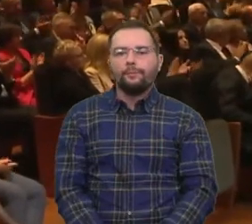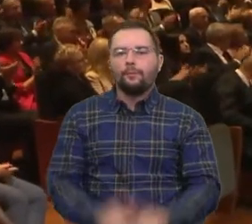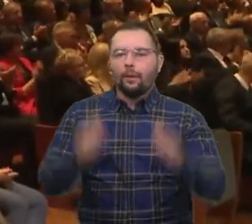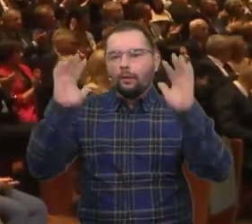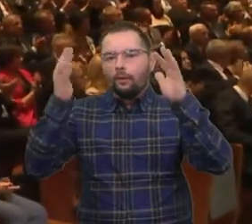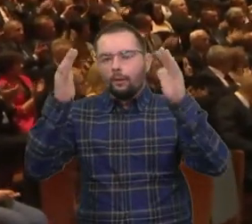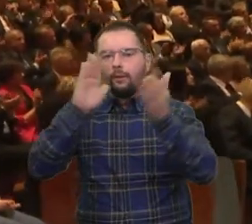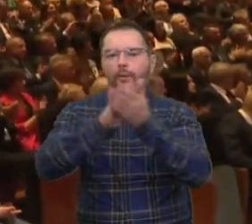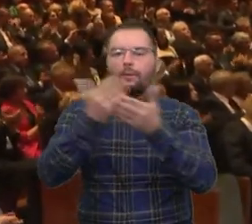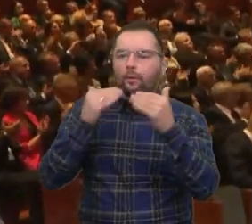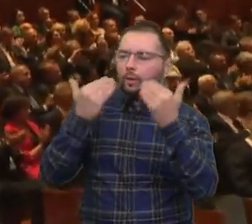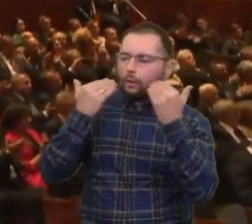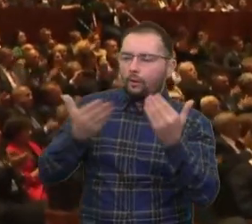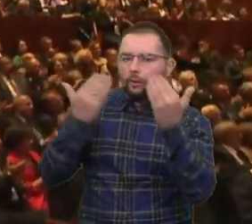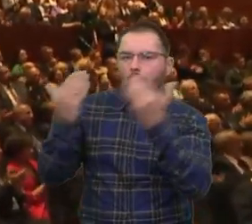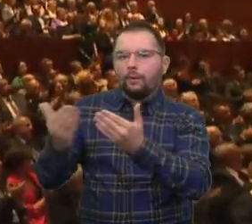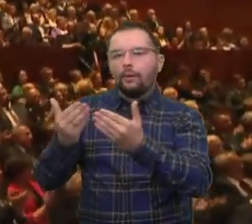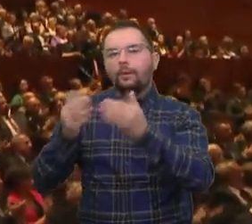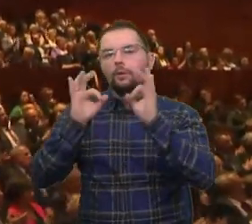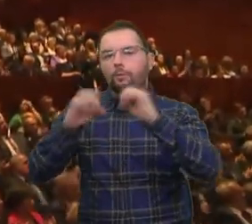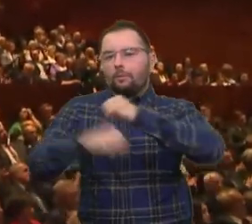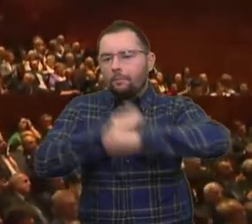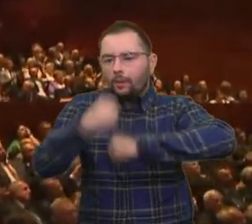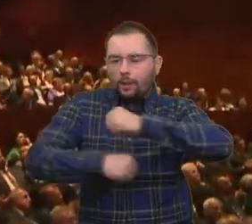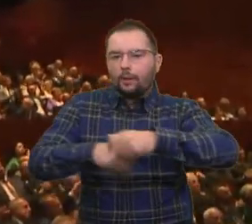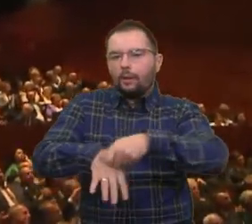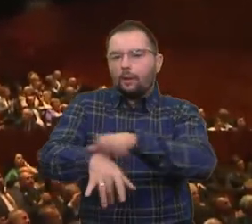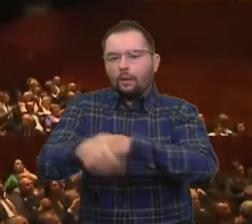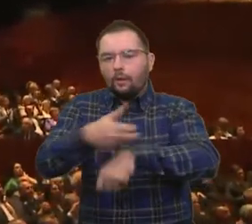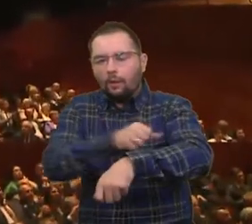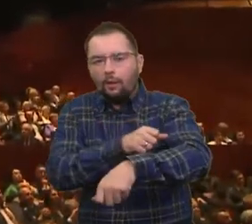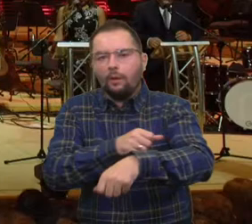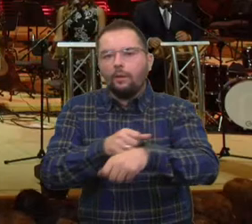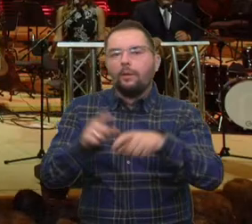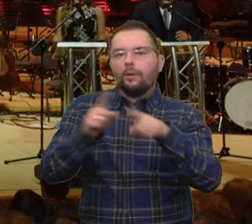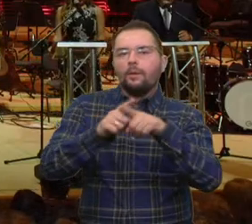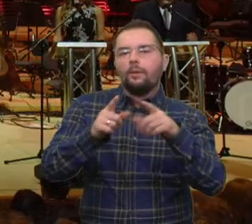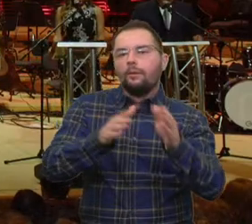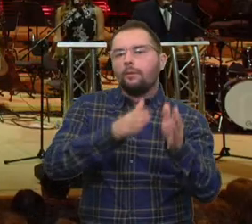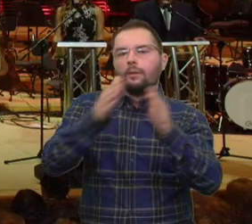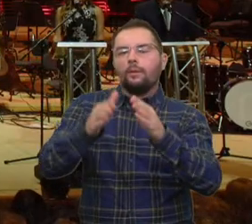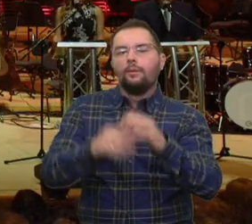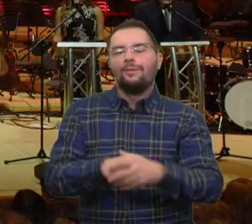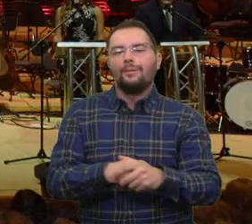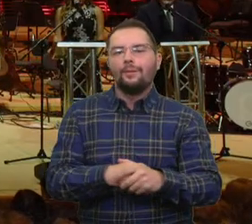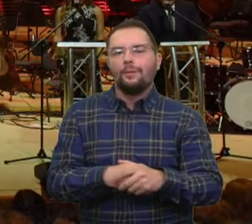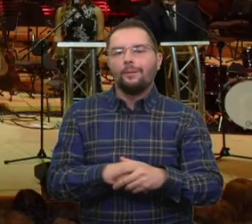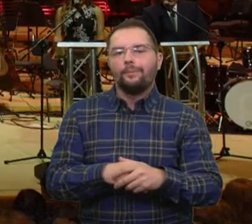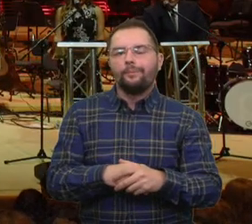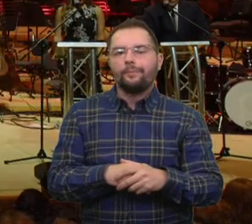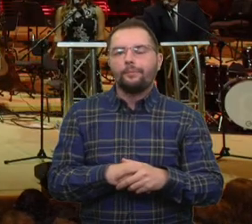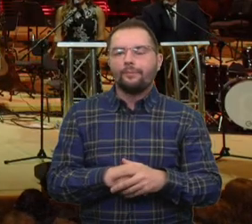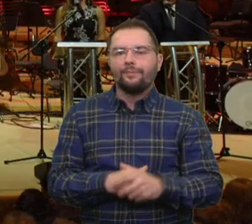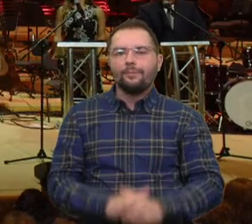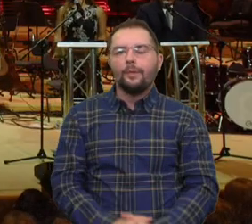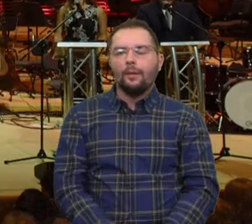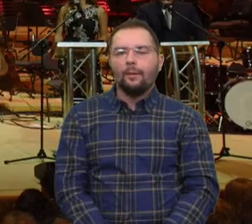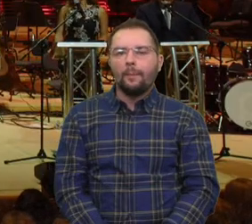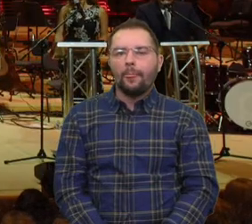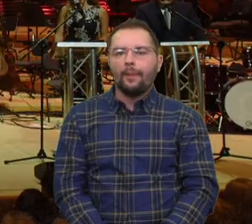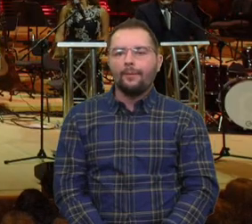To my dziękujemy za państwa wspaniałą pracę. Przypomnijmy, Arkadiusz Czech, Tomasz Bujok, Przemysław Korcz, Tomasz Kucharski, Antoni